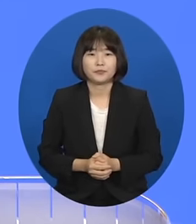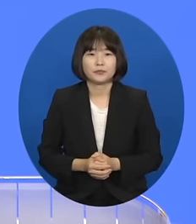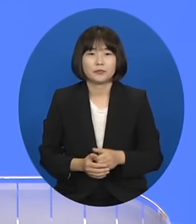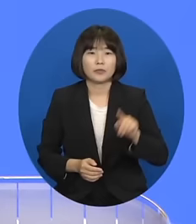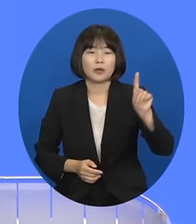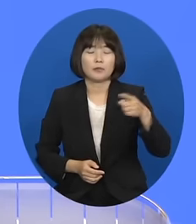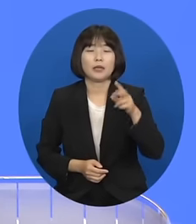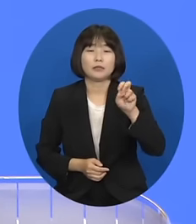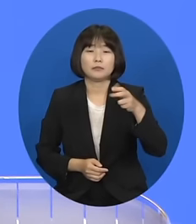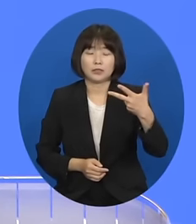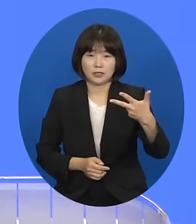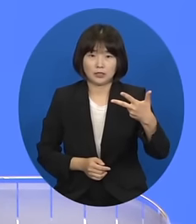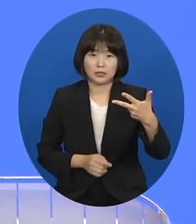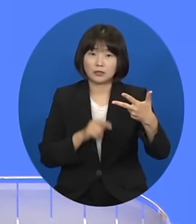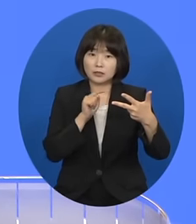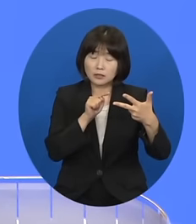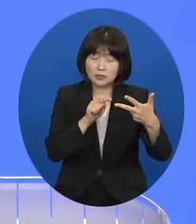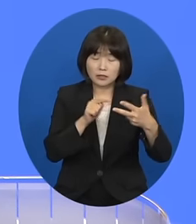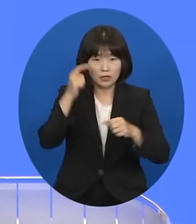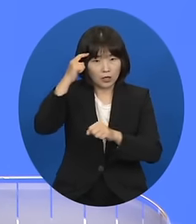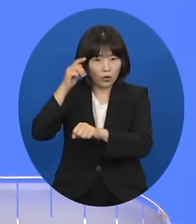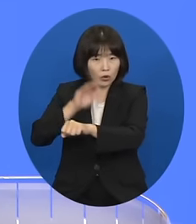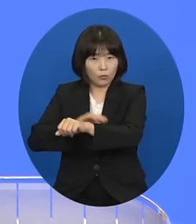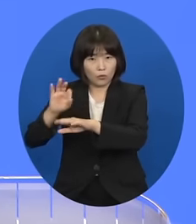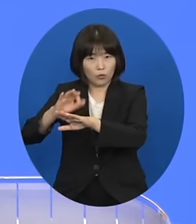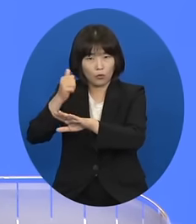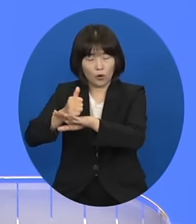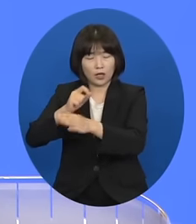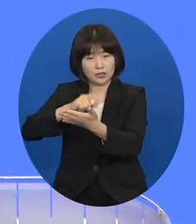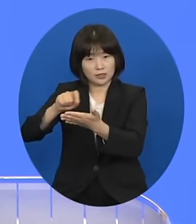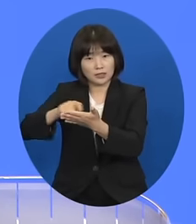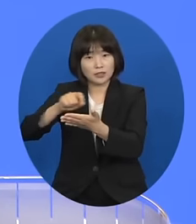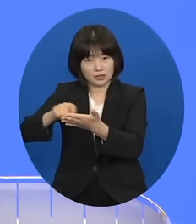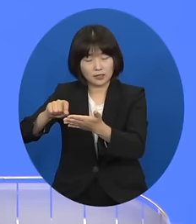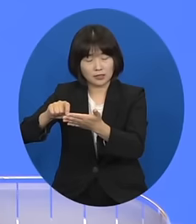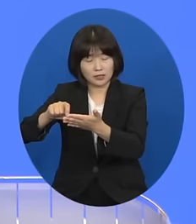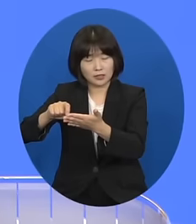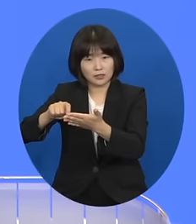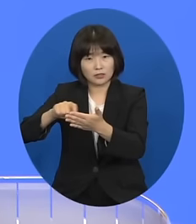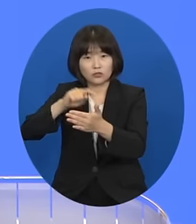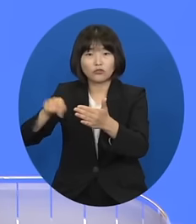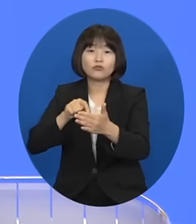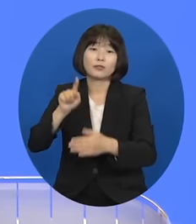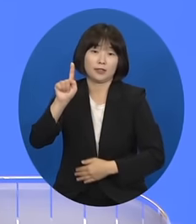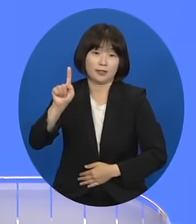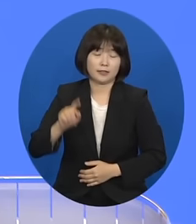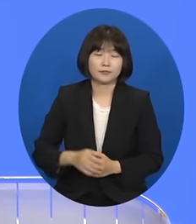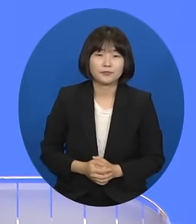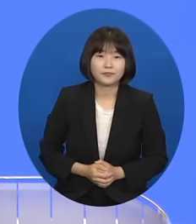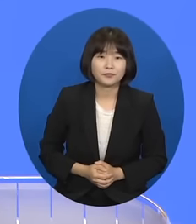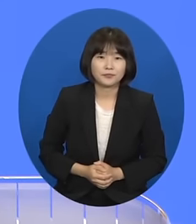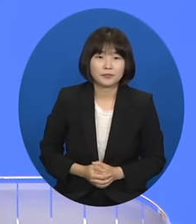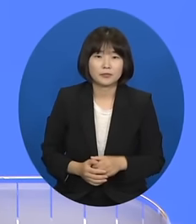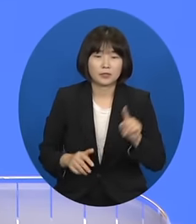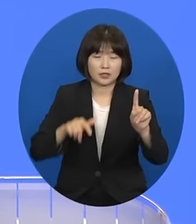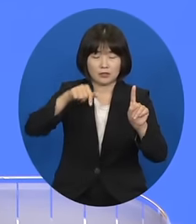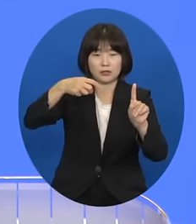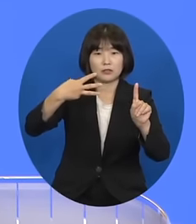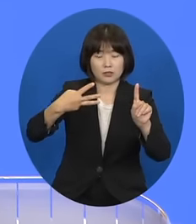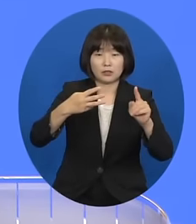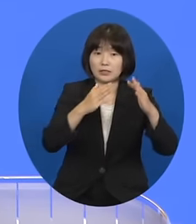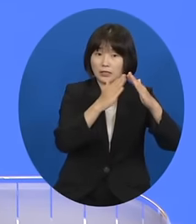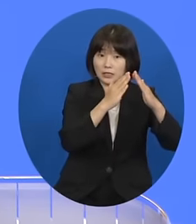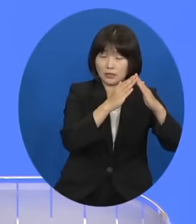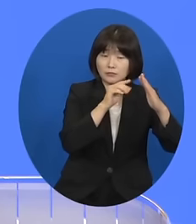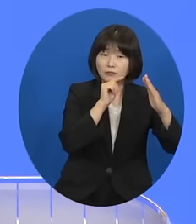127편은 몇 안 되는 솔로몬이 직접 지었다라고 하는 시편 중에 하나입니다. 1절에 집이라는 단어가 나오는데 이